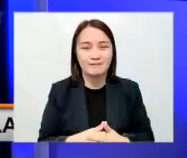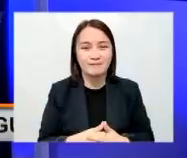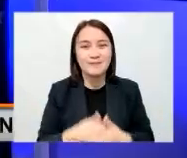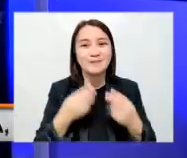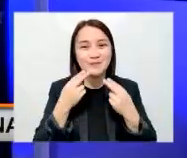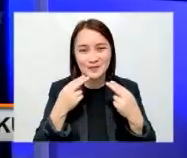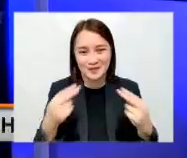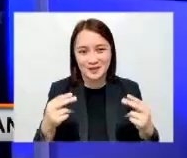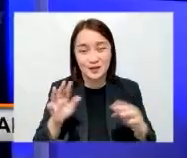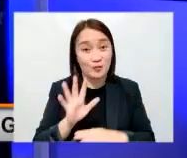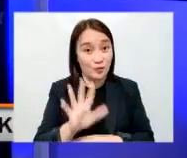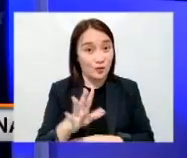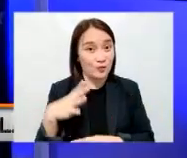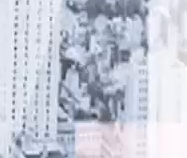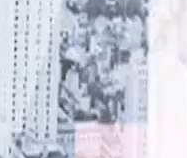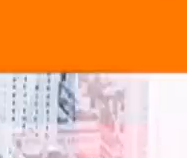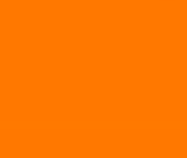kayong alis. Sports pa tayo mamaya.